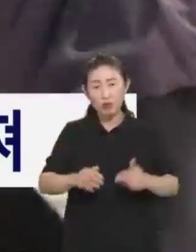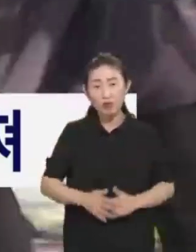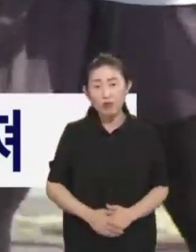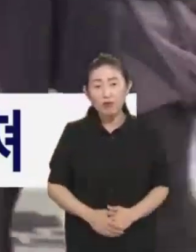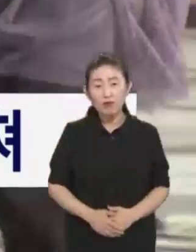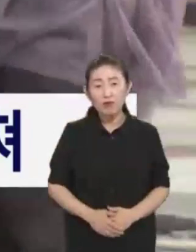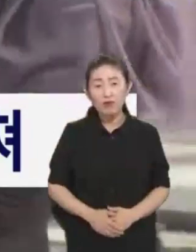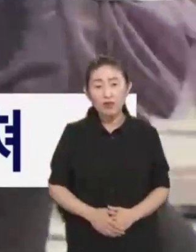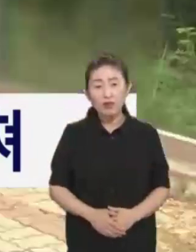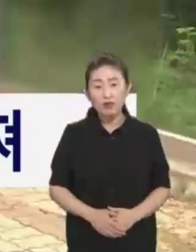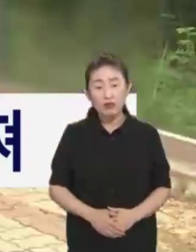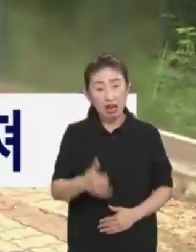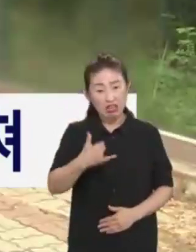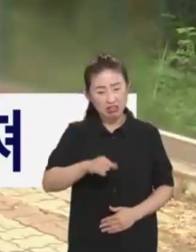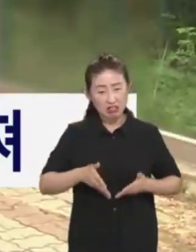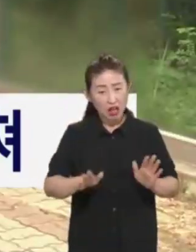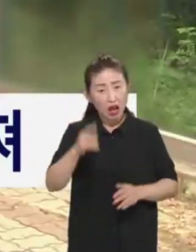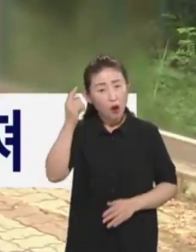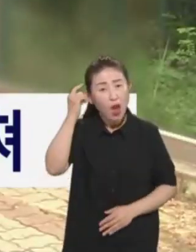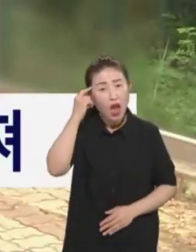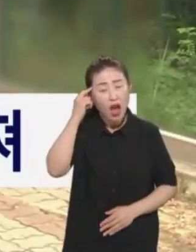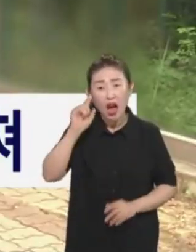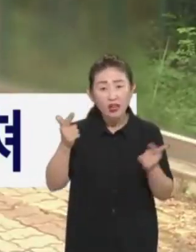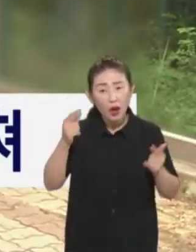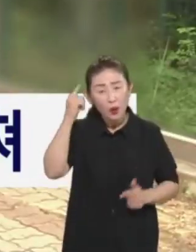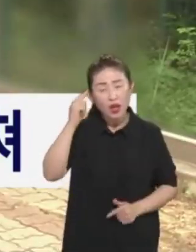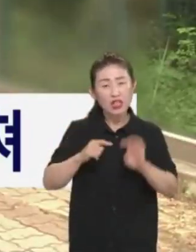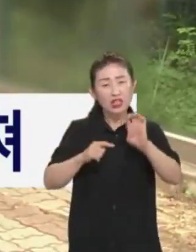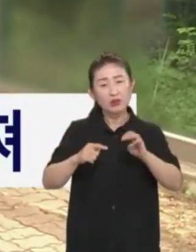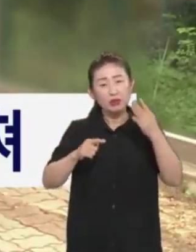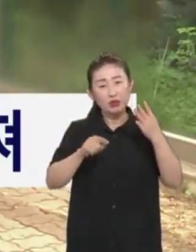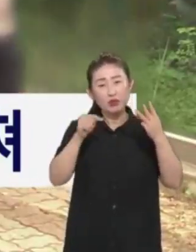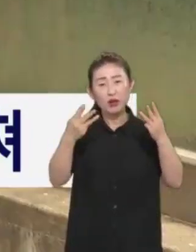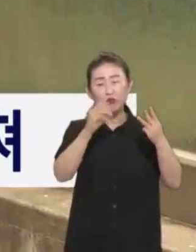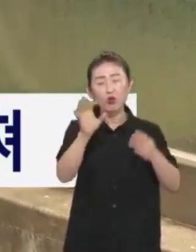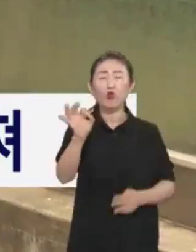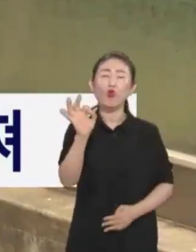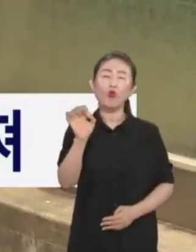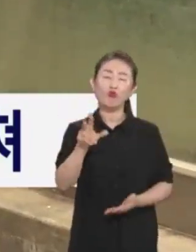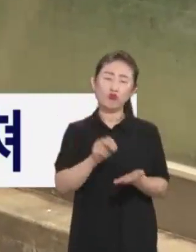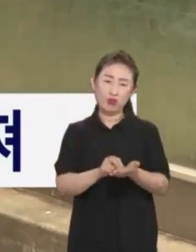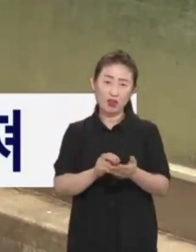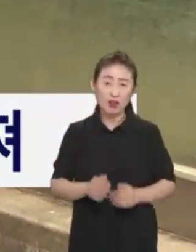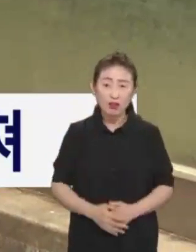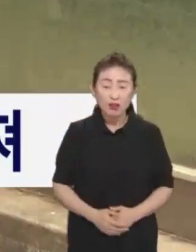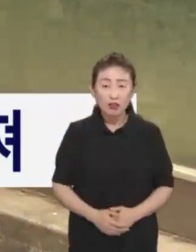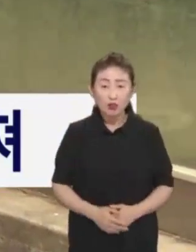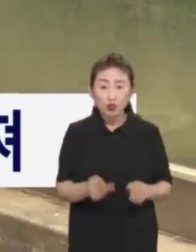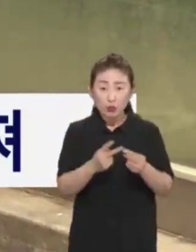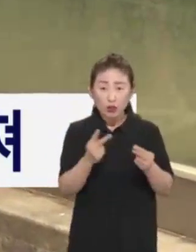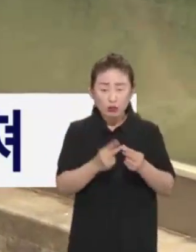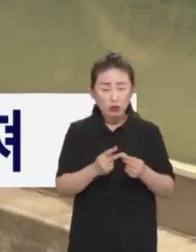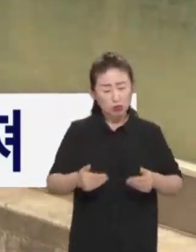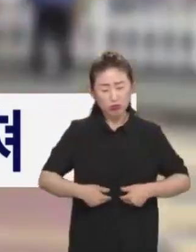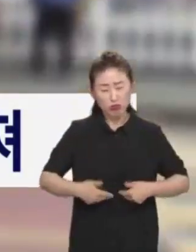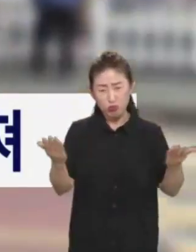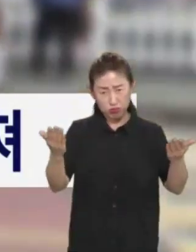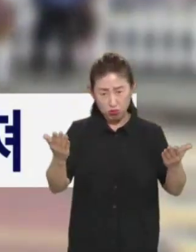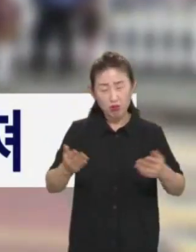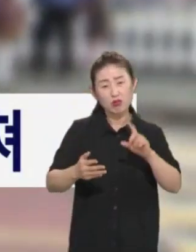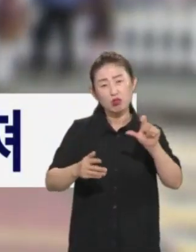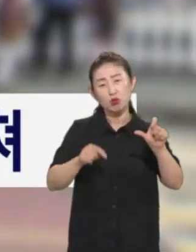차지했습니다. 자녀를 낳지 않는 이유로 44.3%는 경제적 부담을 꼽았고 그 뒤로는 필요성을 못